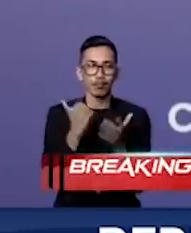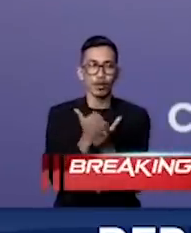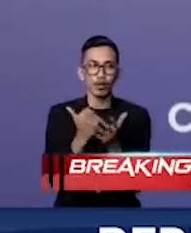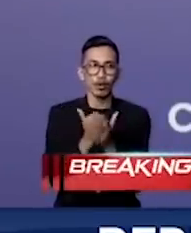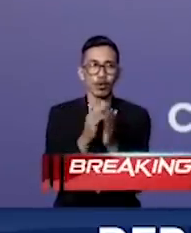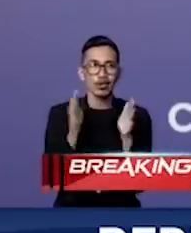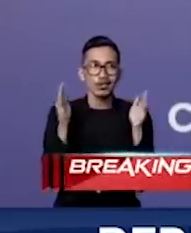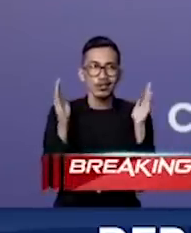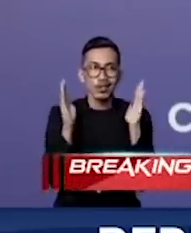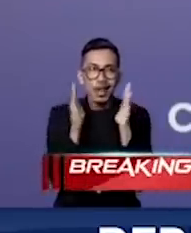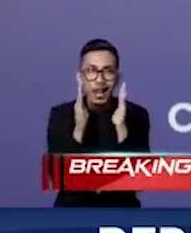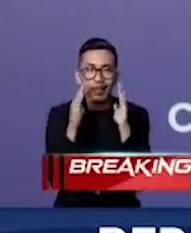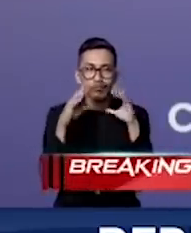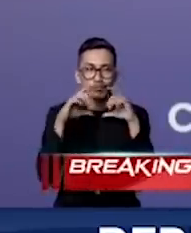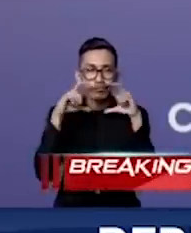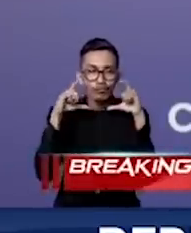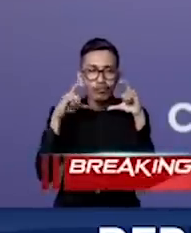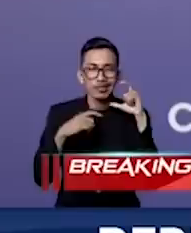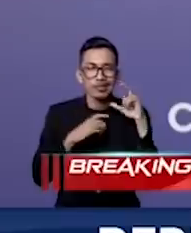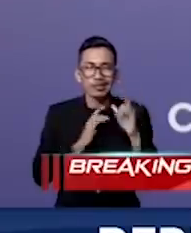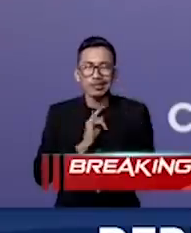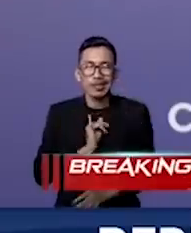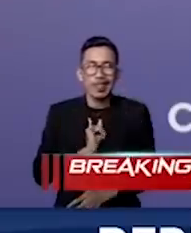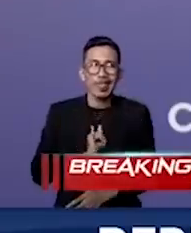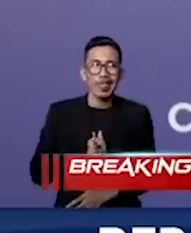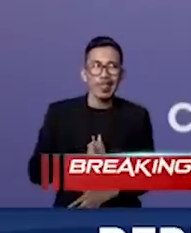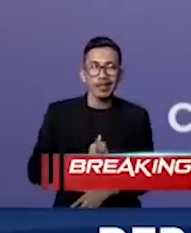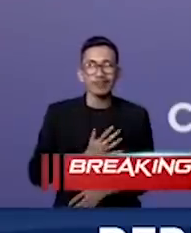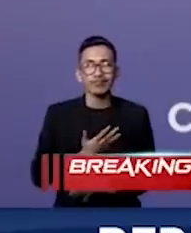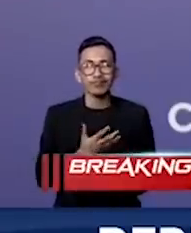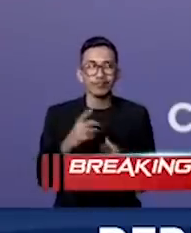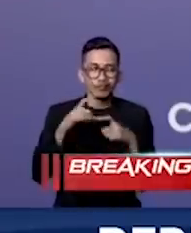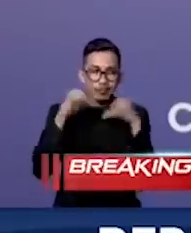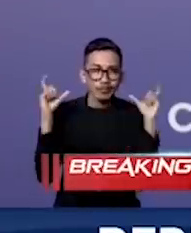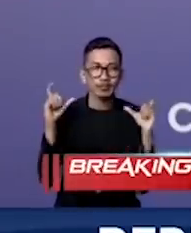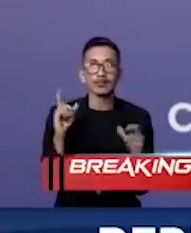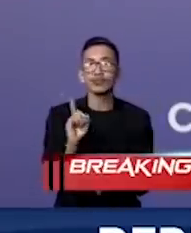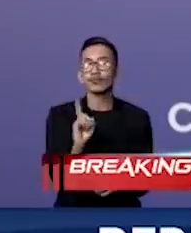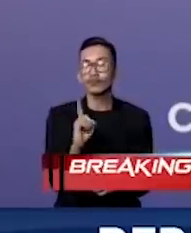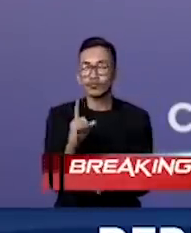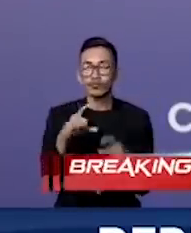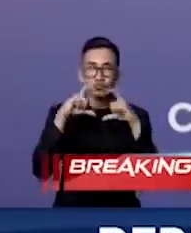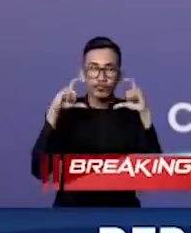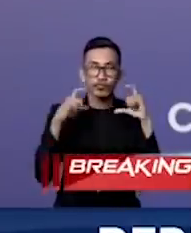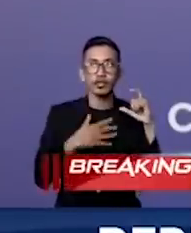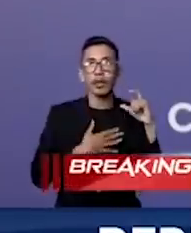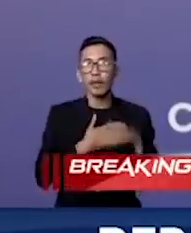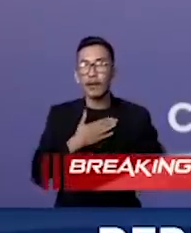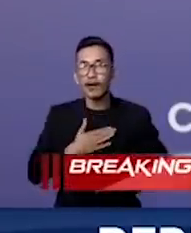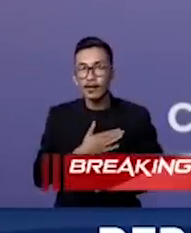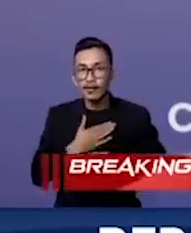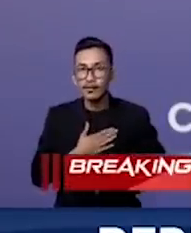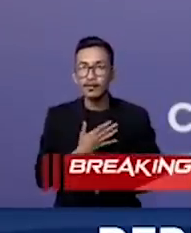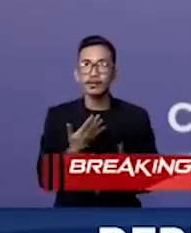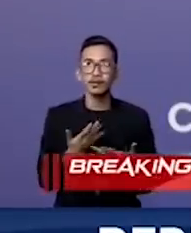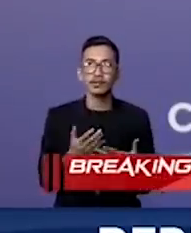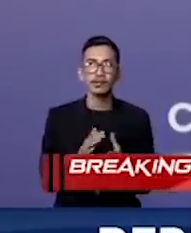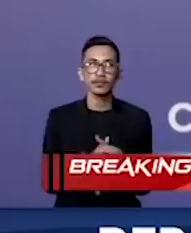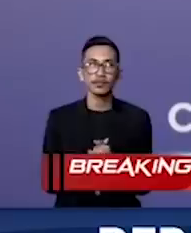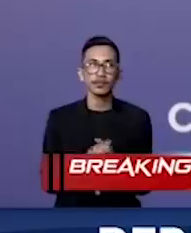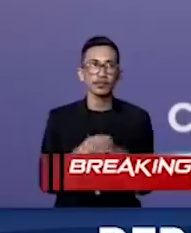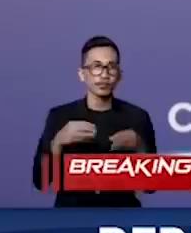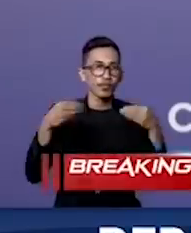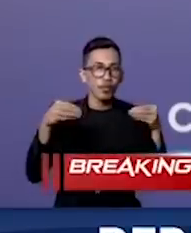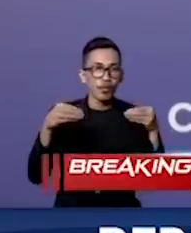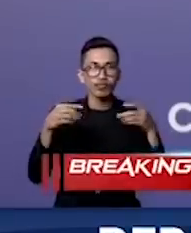membuat kita ndak nyaman dan kemudian kita tidak bisa bertahan lama menggunakan masker ini gunakan masker yang memiliki rongga yang cukup